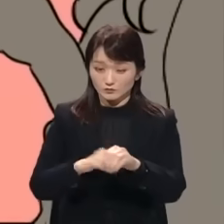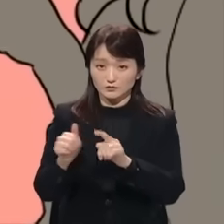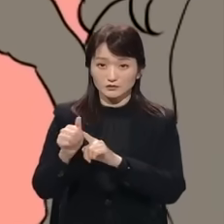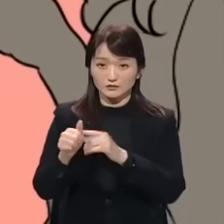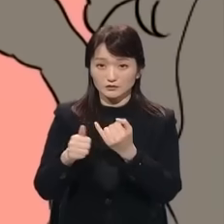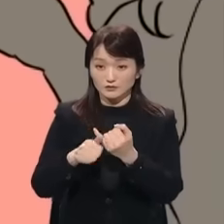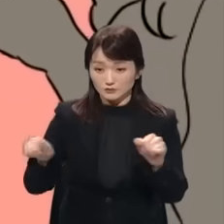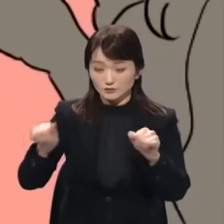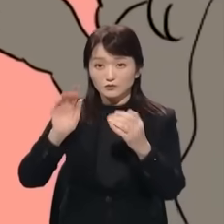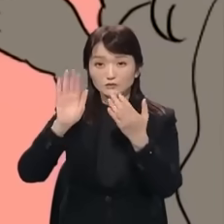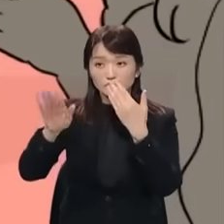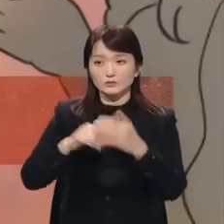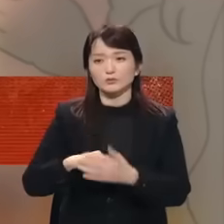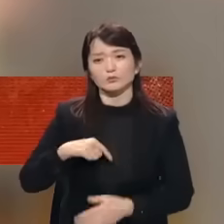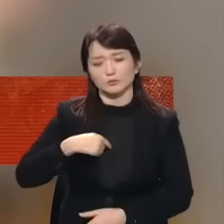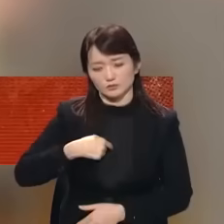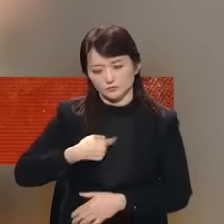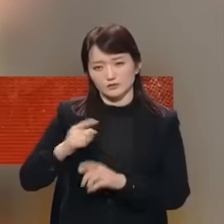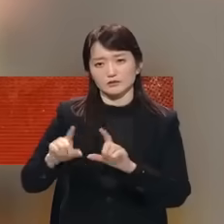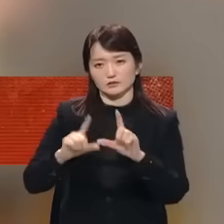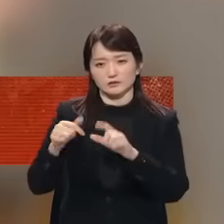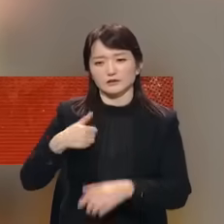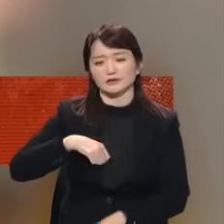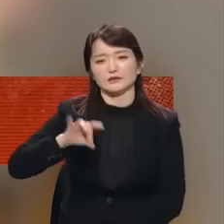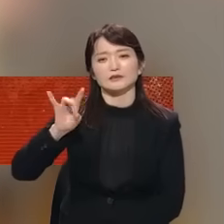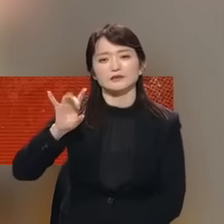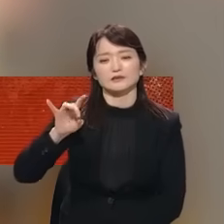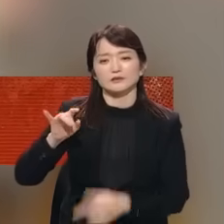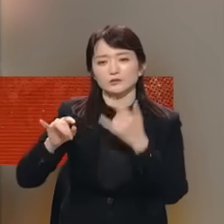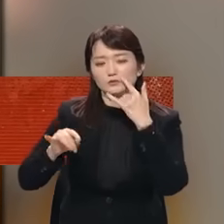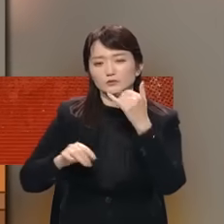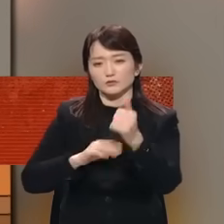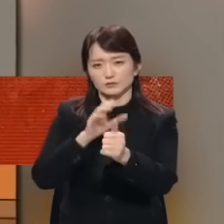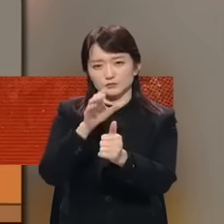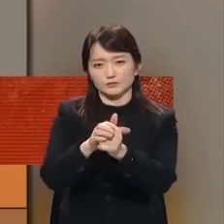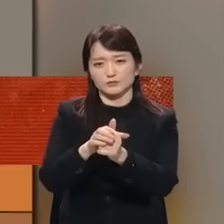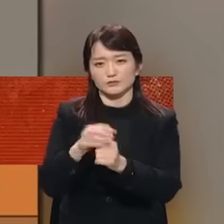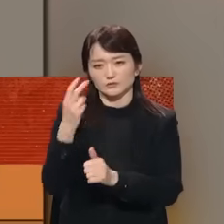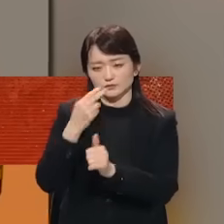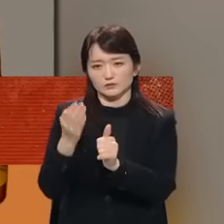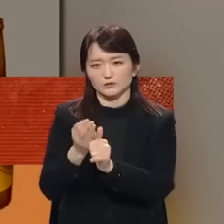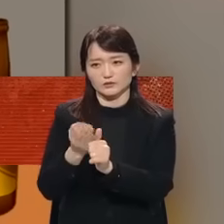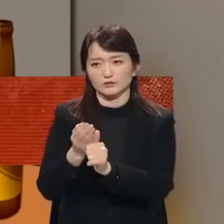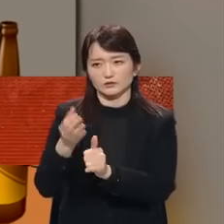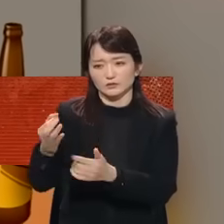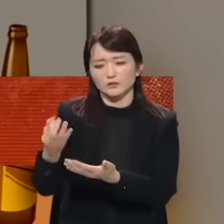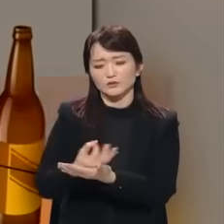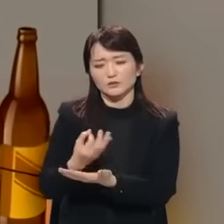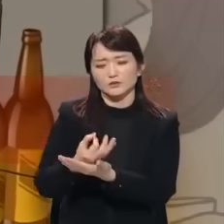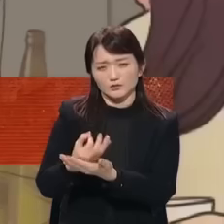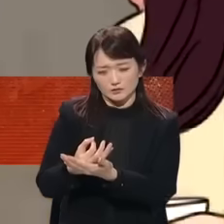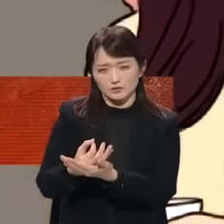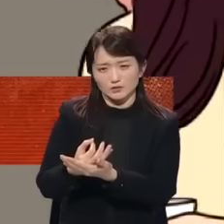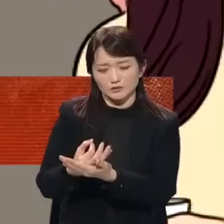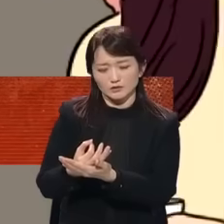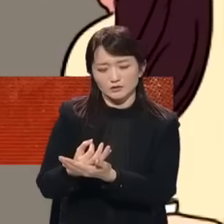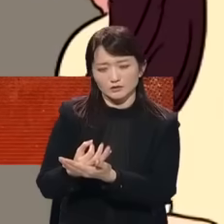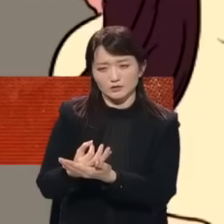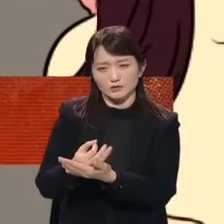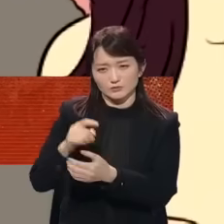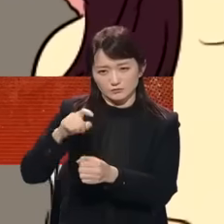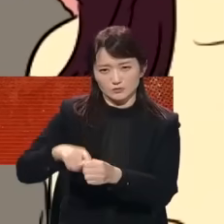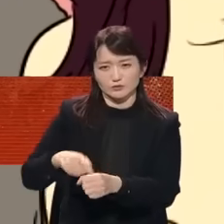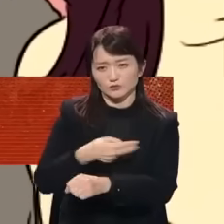이혼하고 나서는 줄고 찡그리 있고요 아들 하나 있는데 부모 님께 맡겨 놓고는 양육 끼비 벌려고 열심히 일하고 있는 굉장히 건실한